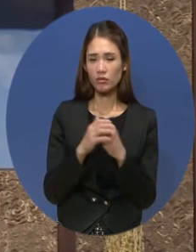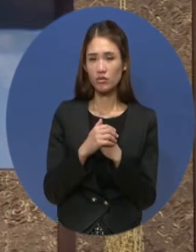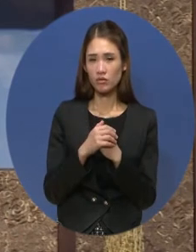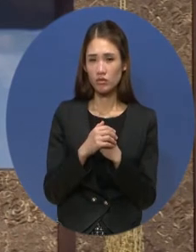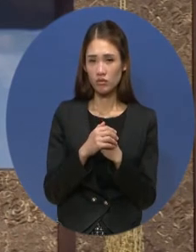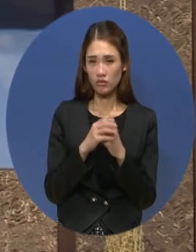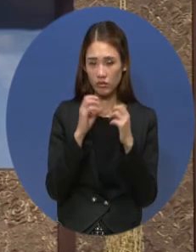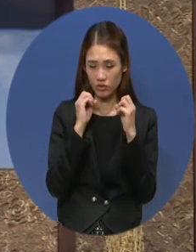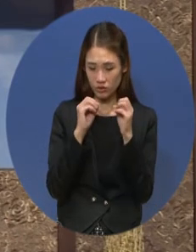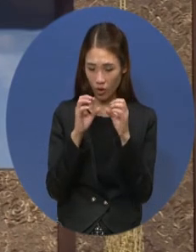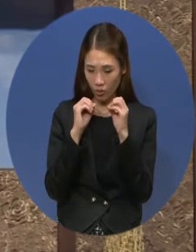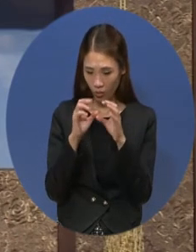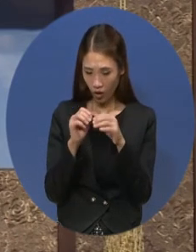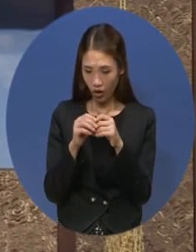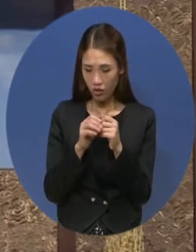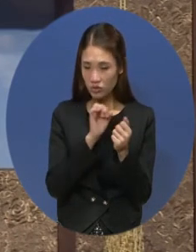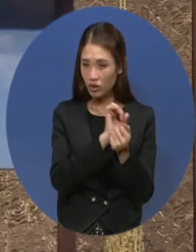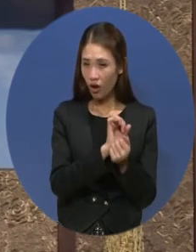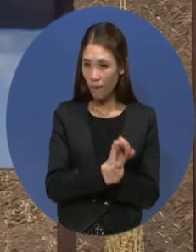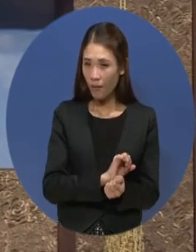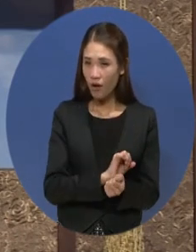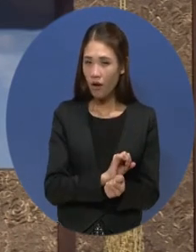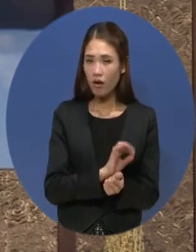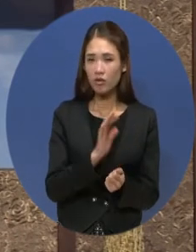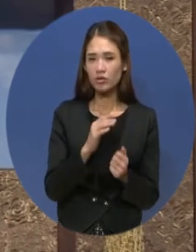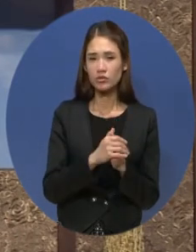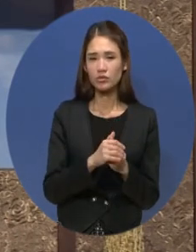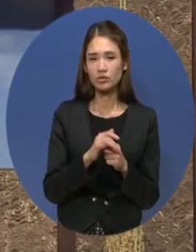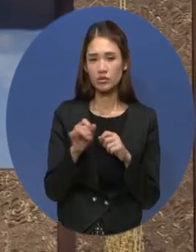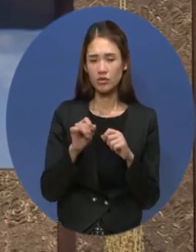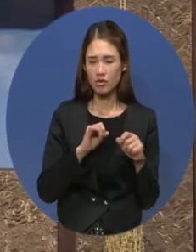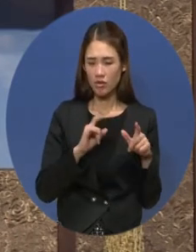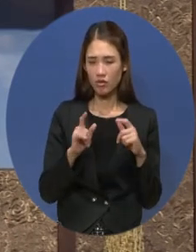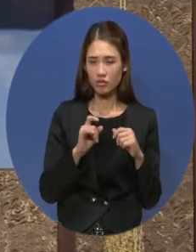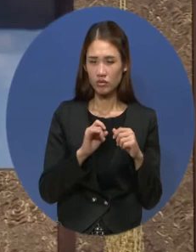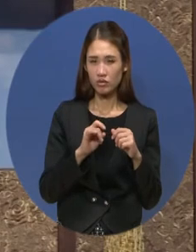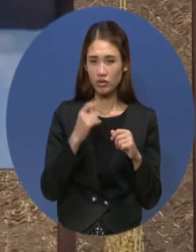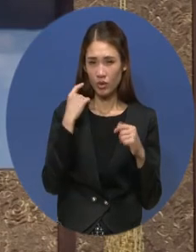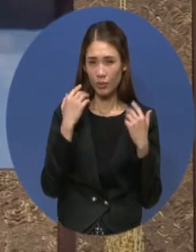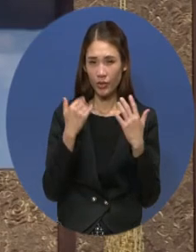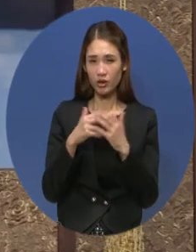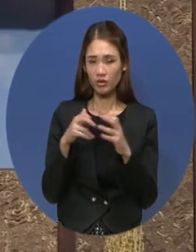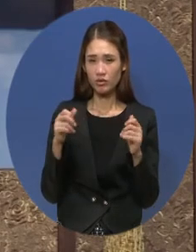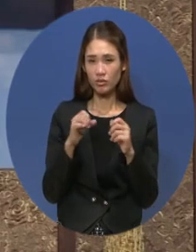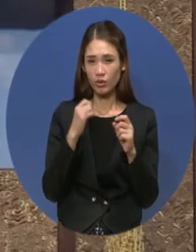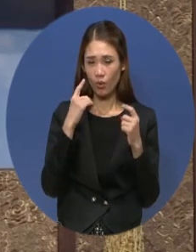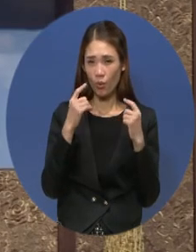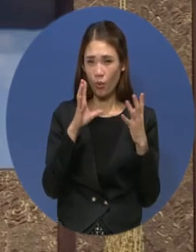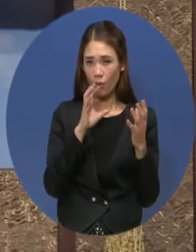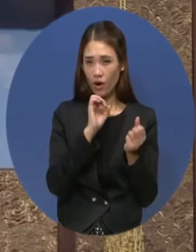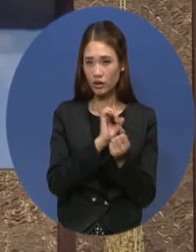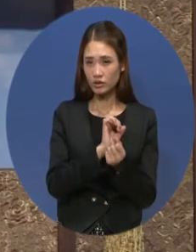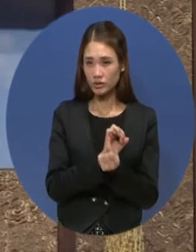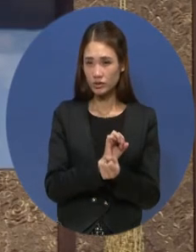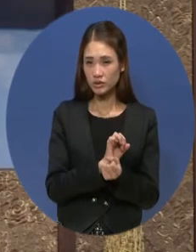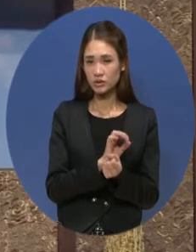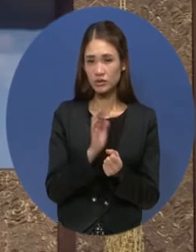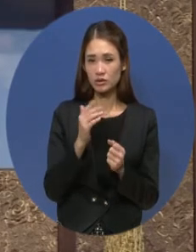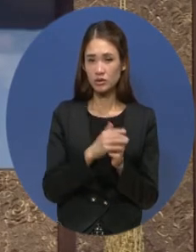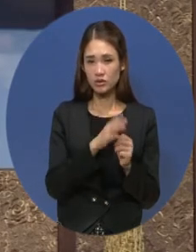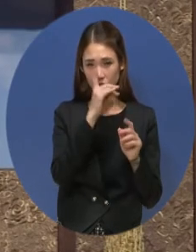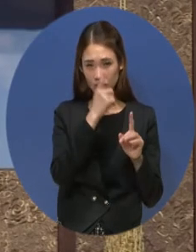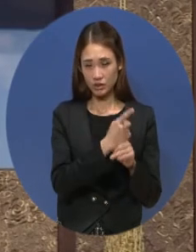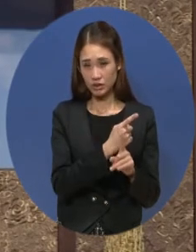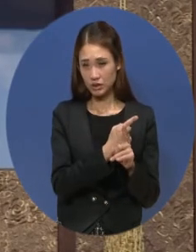값 전파를 시키고 또 우리 다수의 그 발달 상해 님들이 확진이 되어서 어 치료를